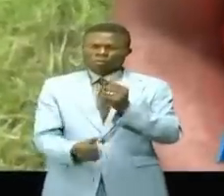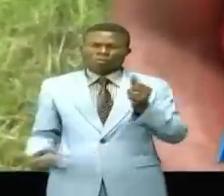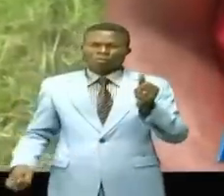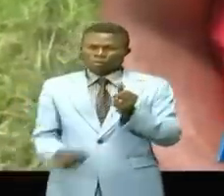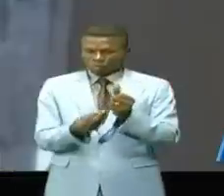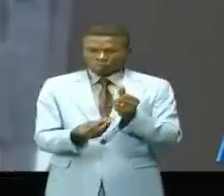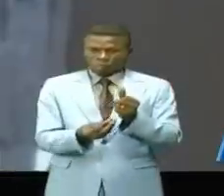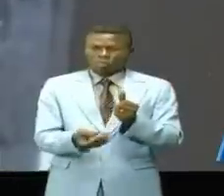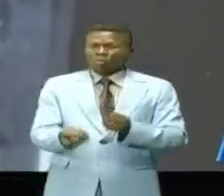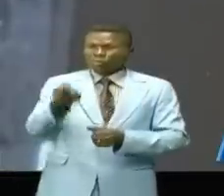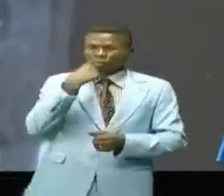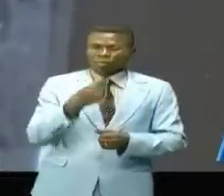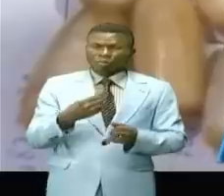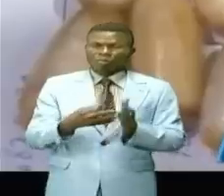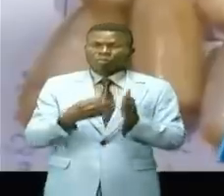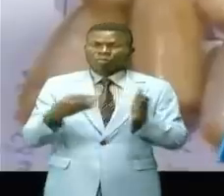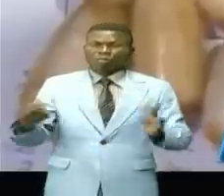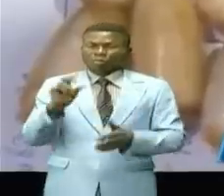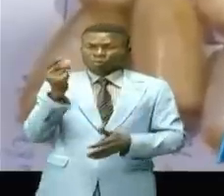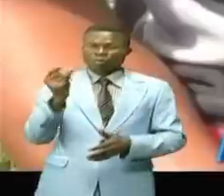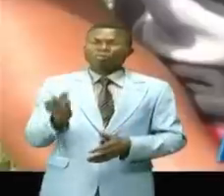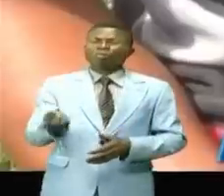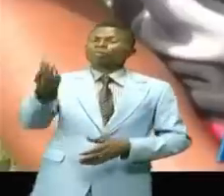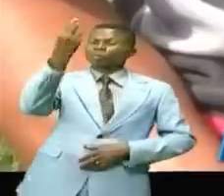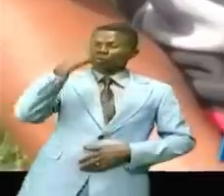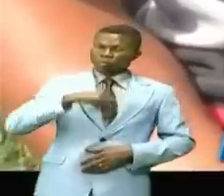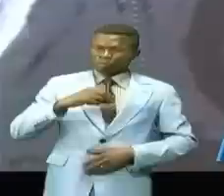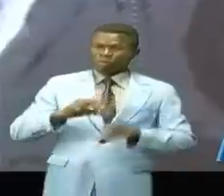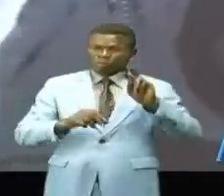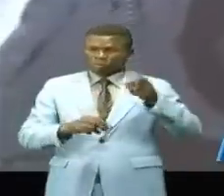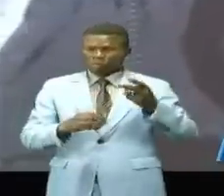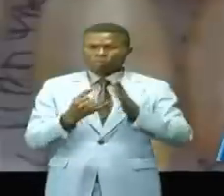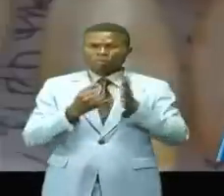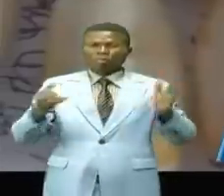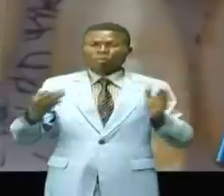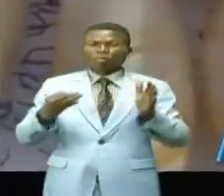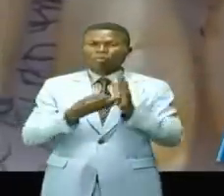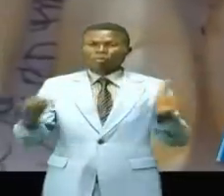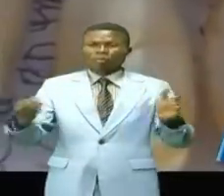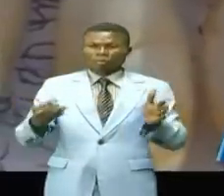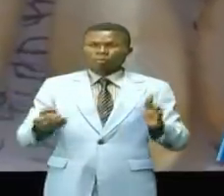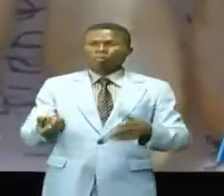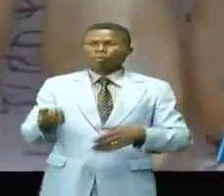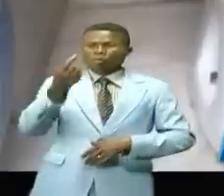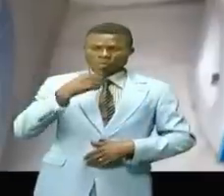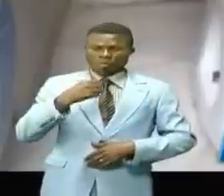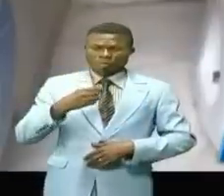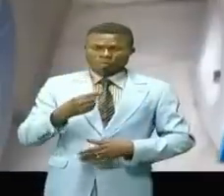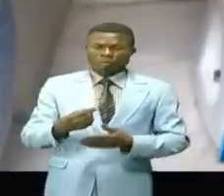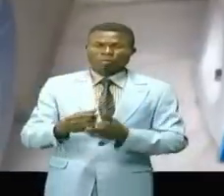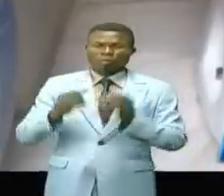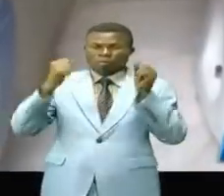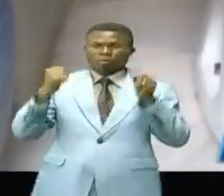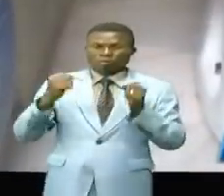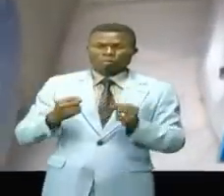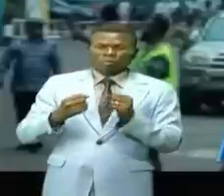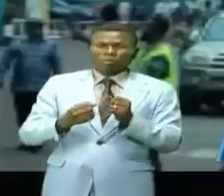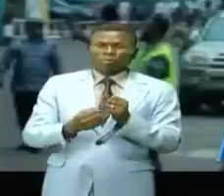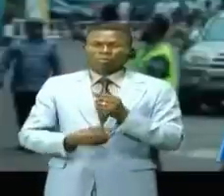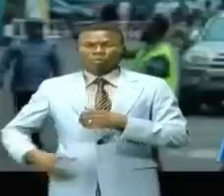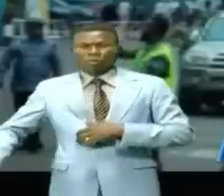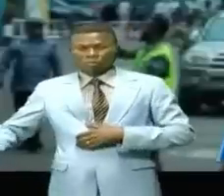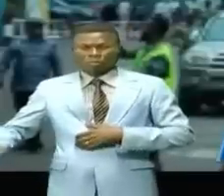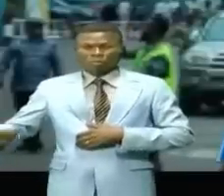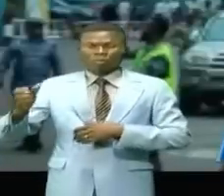avoir avalé 80 boulettes de cocaïne et le second 72. Après avoir évacué une partie dans les latrines de l'avion